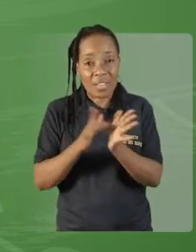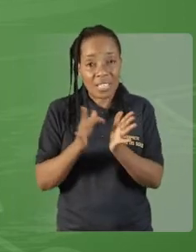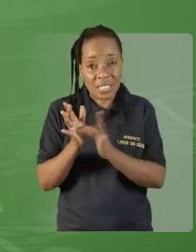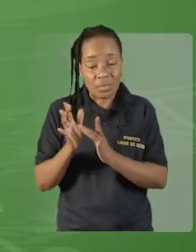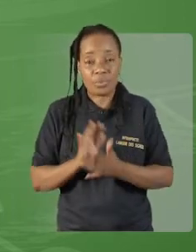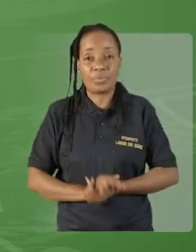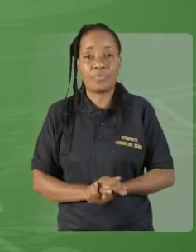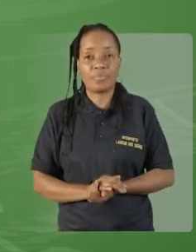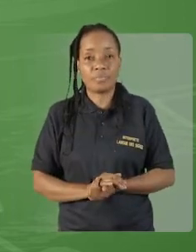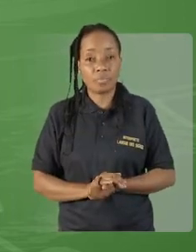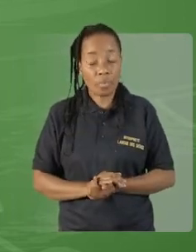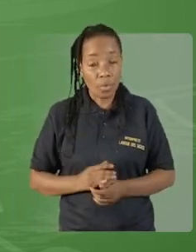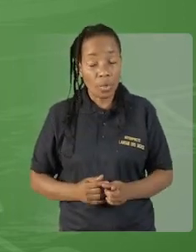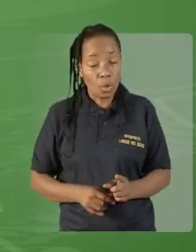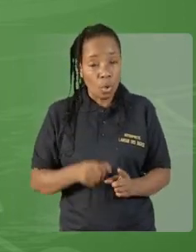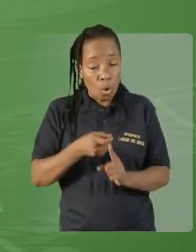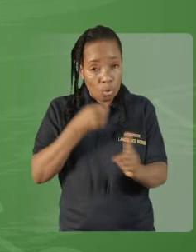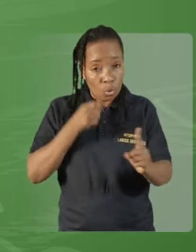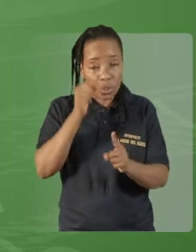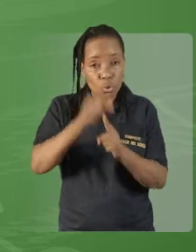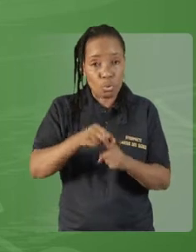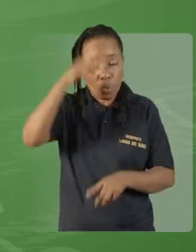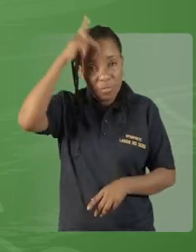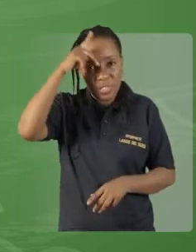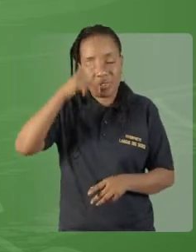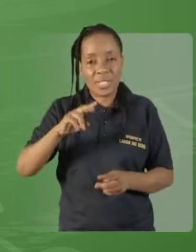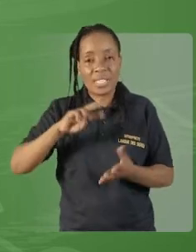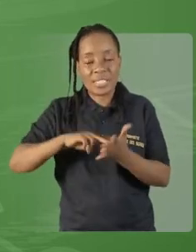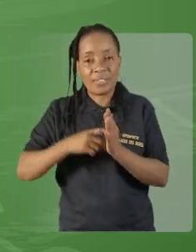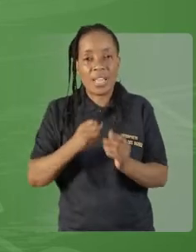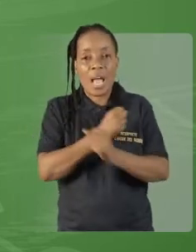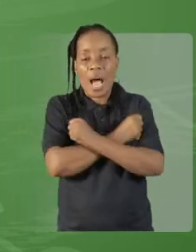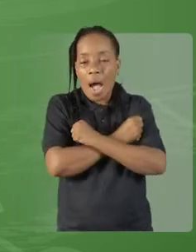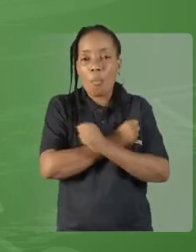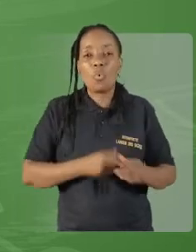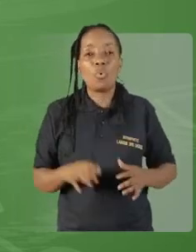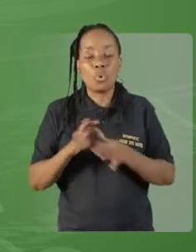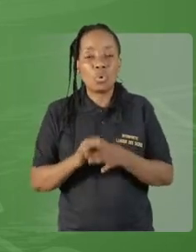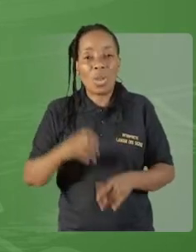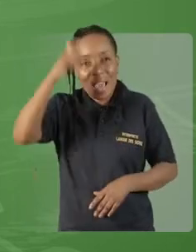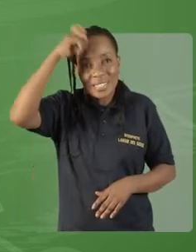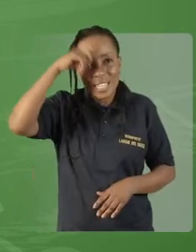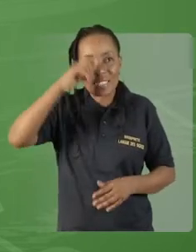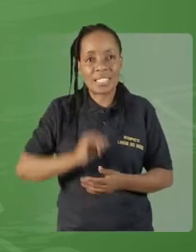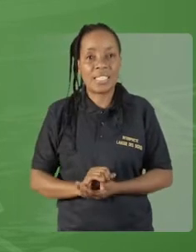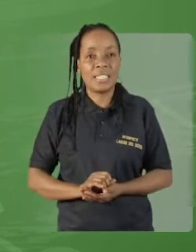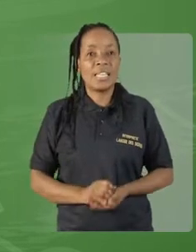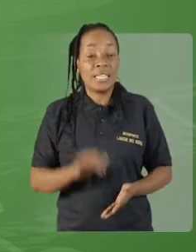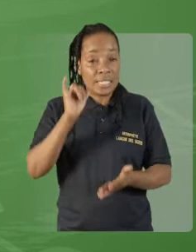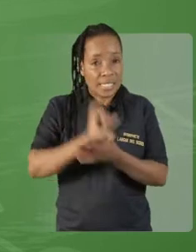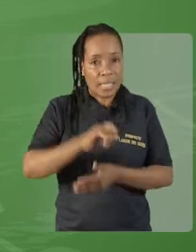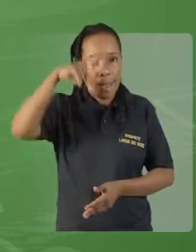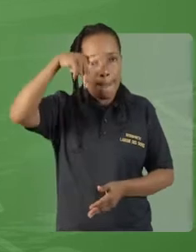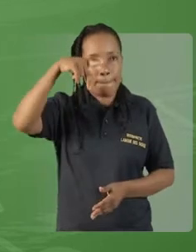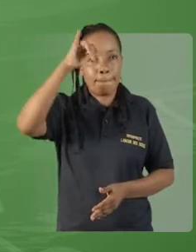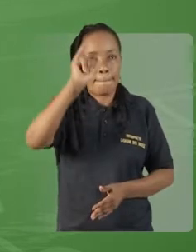Étymologiquement, le mot philosophie signifie amour de la sagesse, et c'est bien Pythagore de